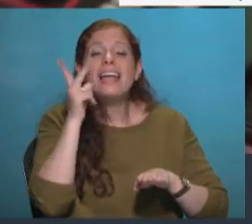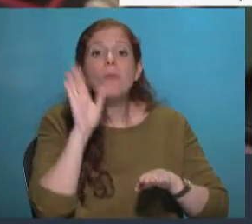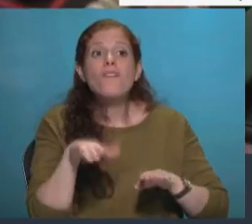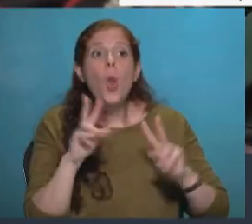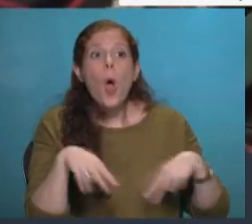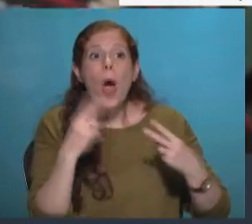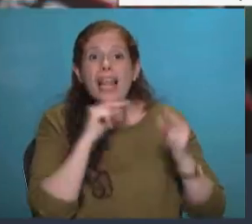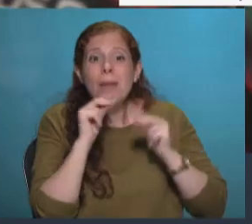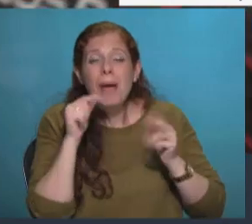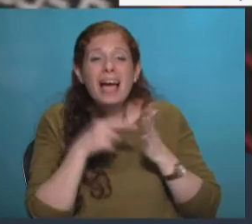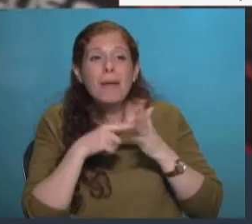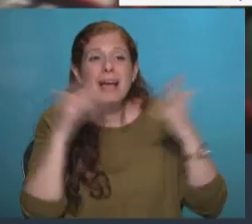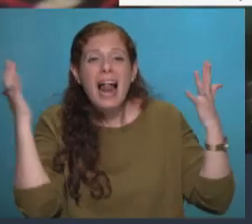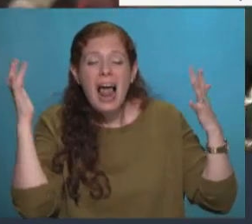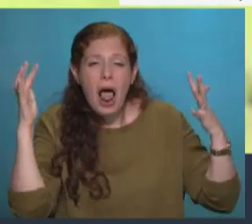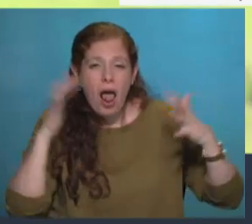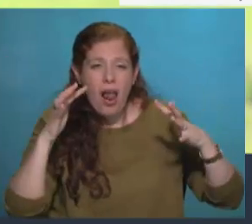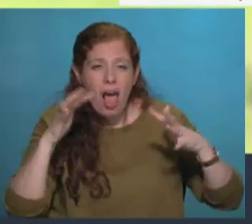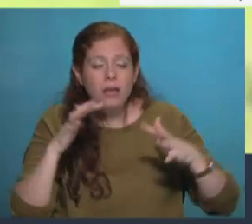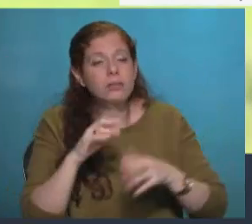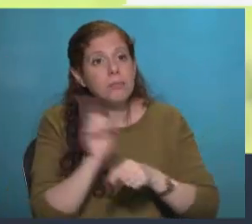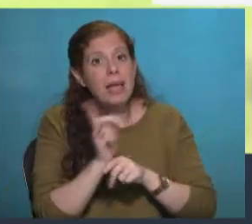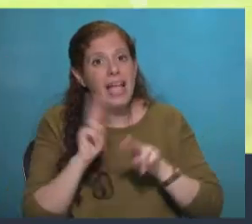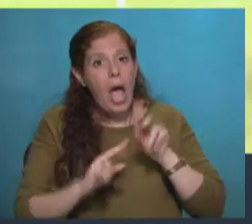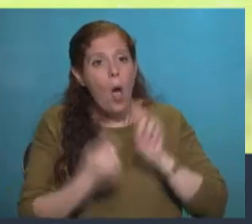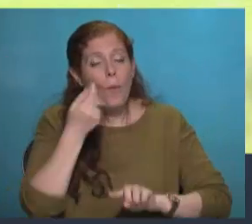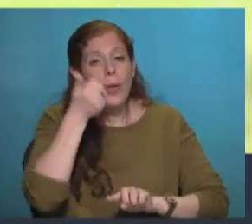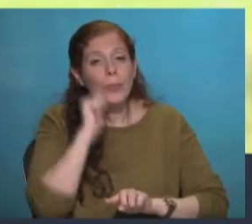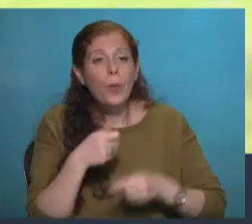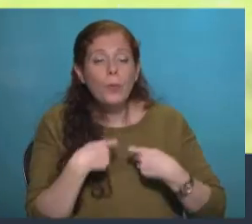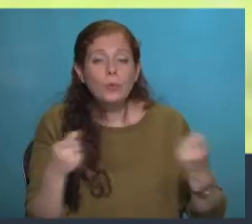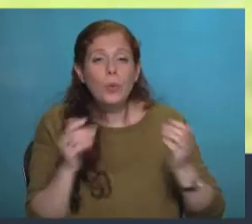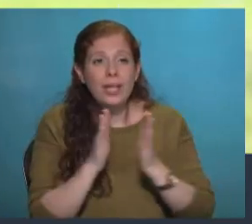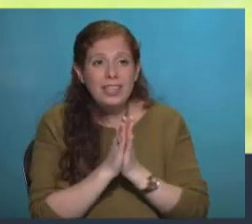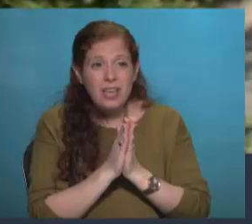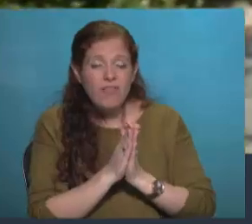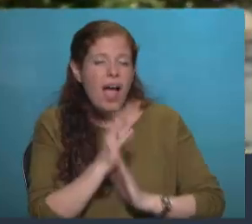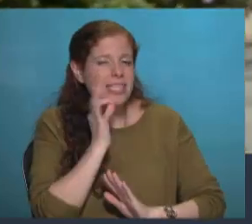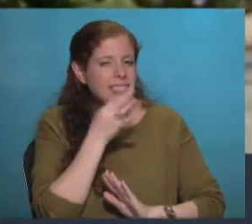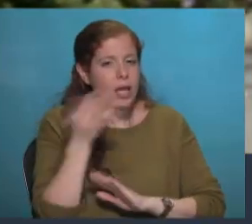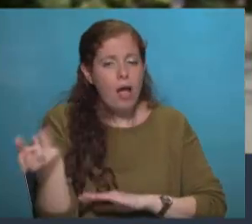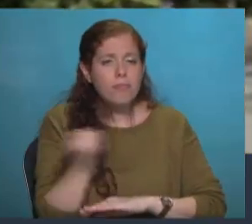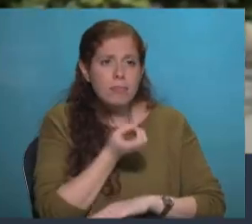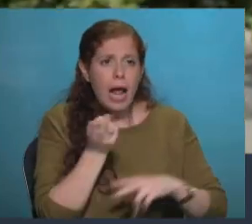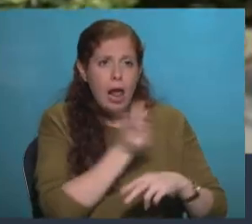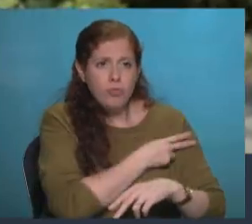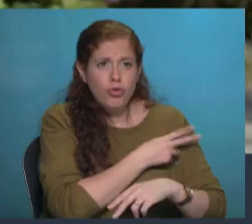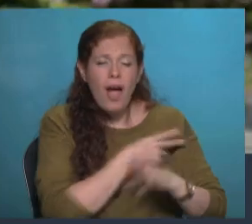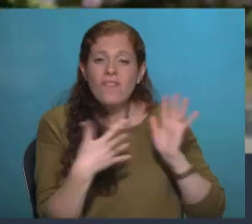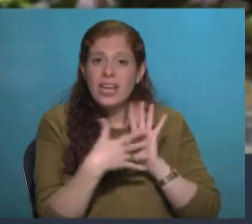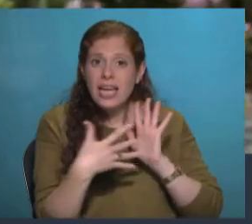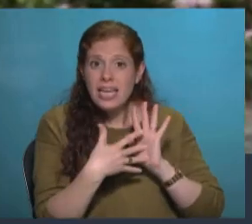כאן בגלל הלחץ. מיד לאחר האירוע אתמול בשוק התקווה נלקחה הצעירה החשודה לתחנת המשטרה ונחקרה,